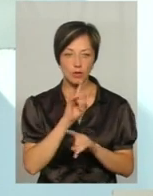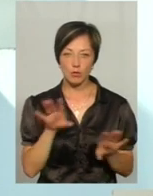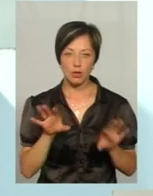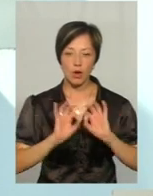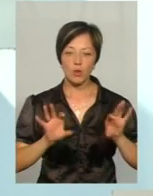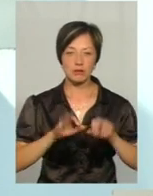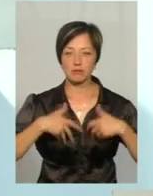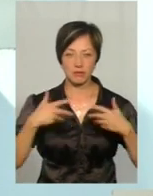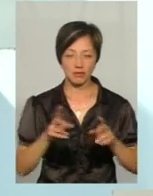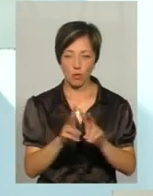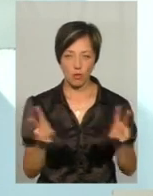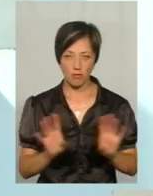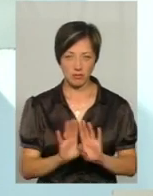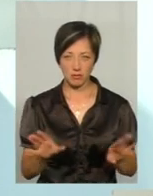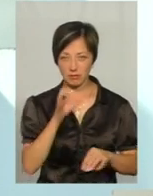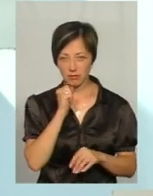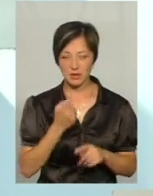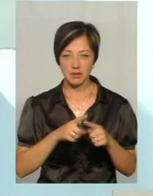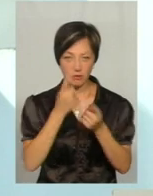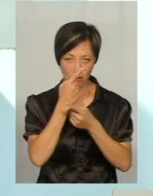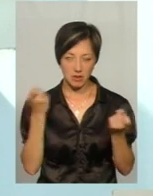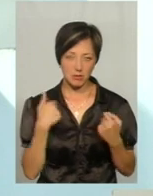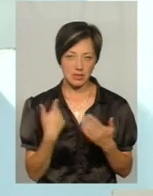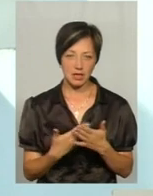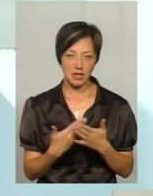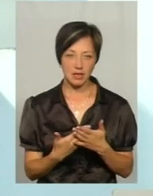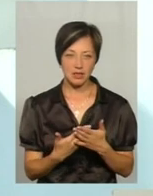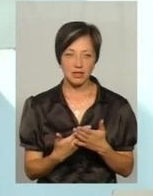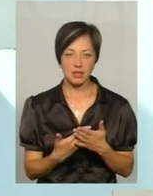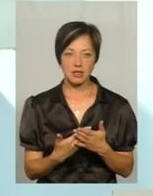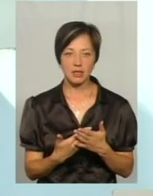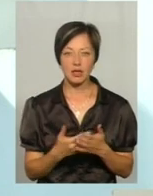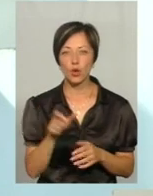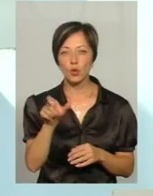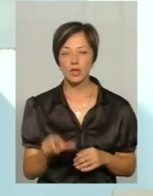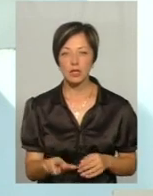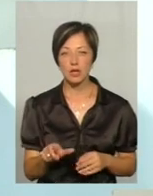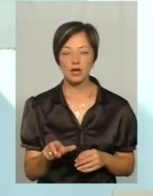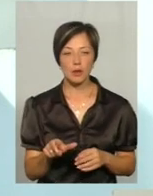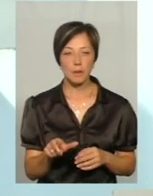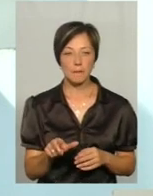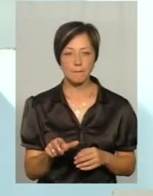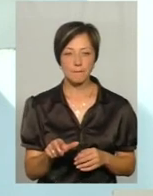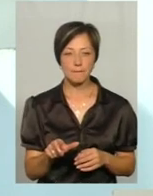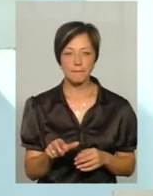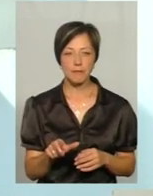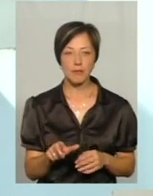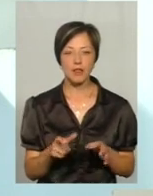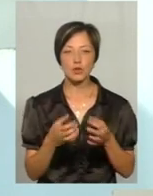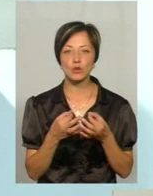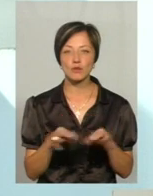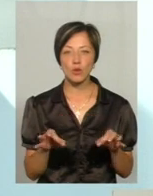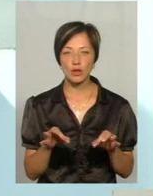ділитися ні з ким цією інформацією. Це, мені здається, от глибоко соціально. Тобто, розумієте, людина має дозволити собі